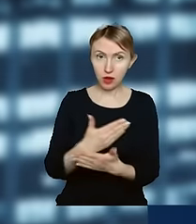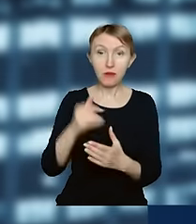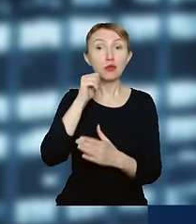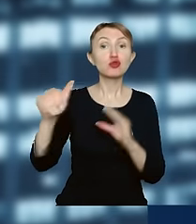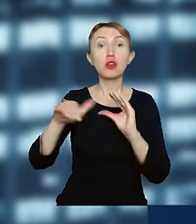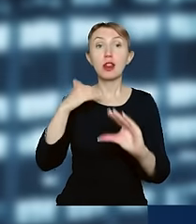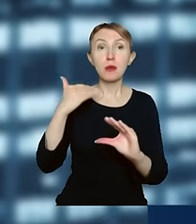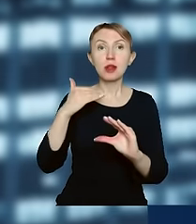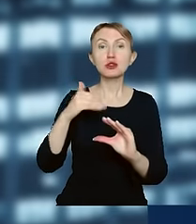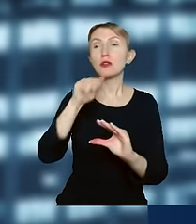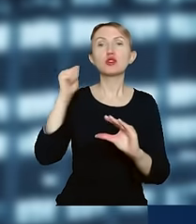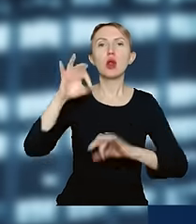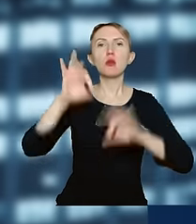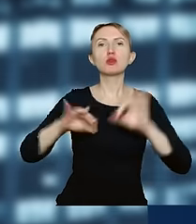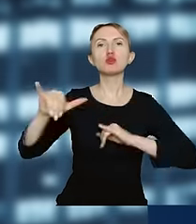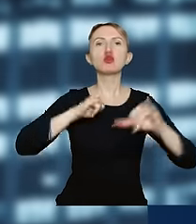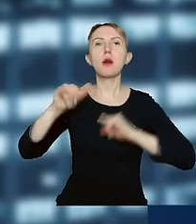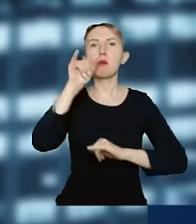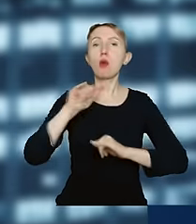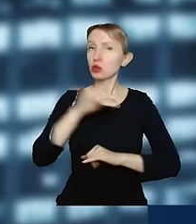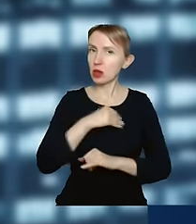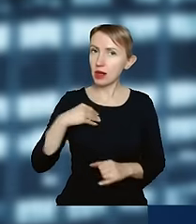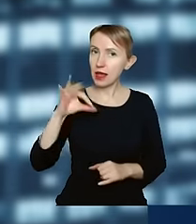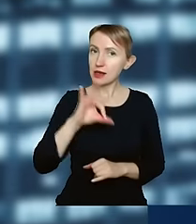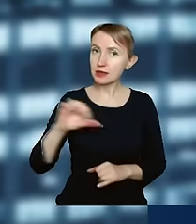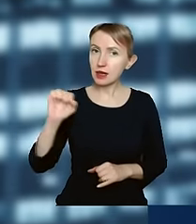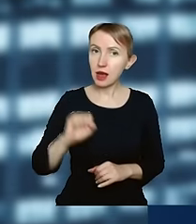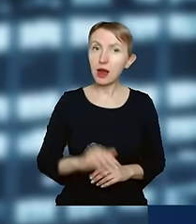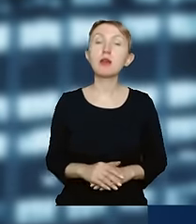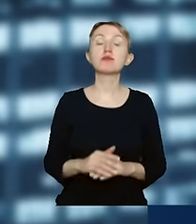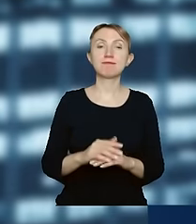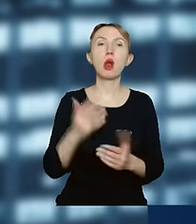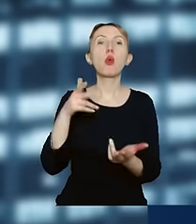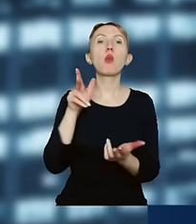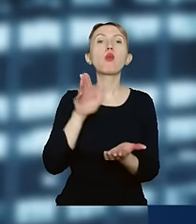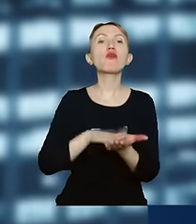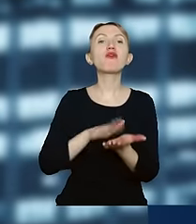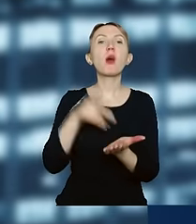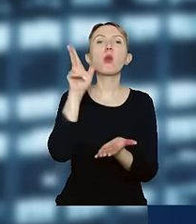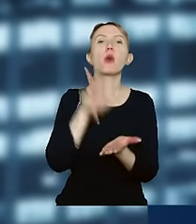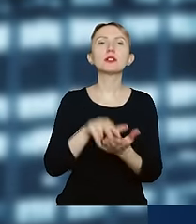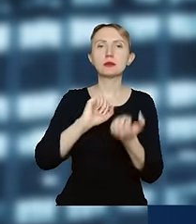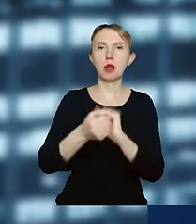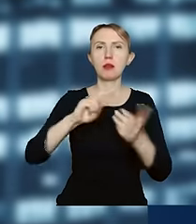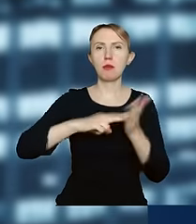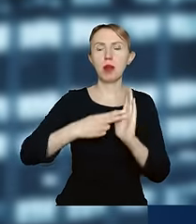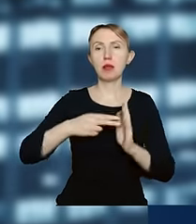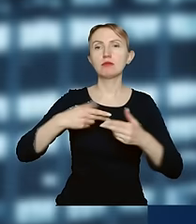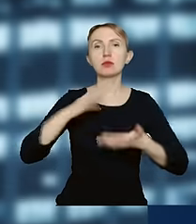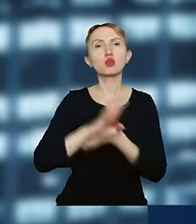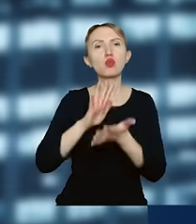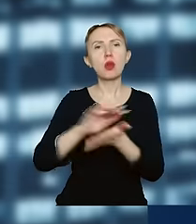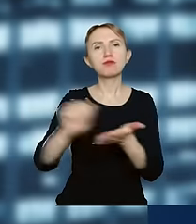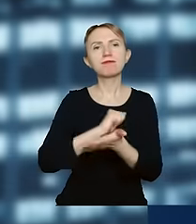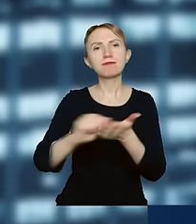dniu wczorajszym na posiedzeniu zarządu Poczty Polskiej S.A. podjęto uchwały dotyczące zmian w planie emisji znaczków i kartek z